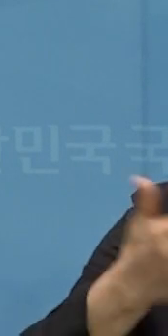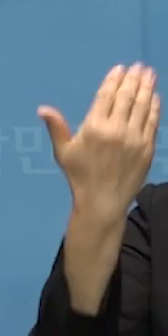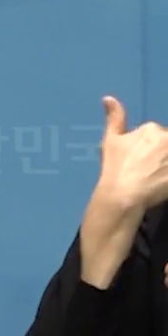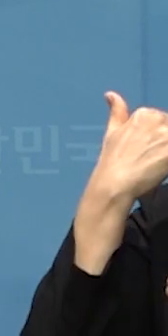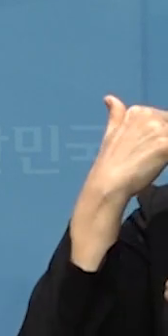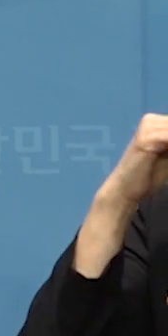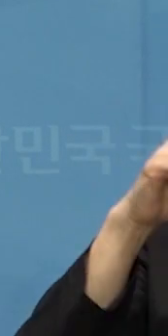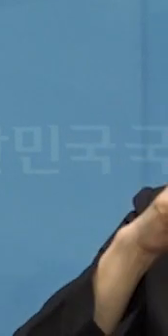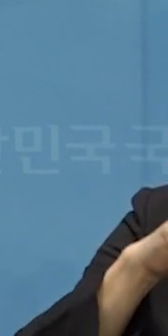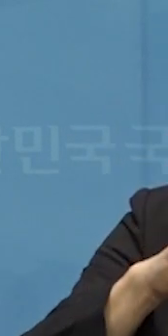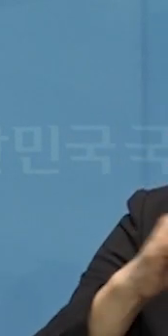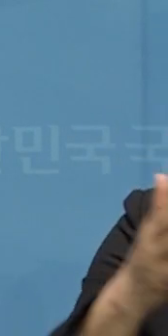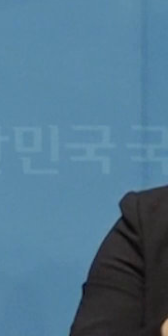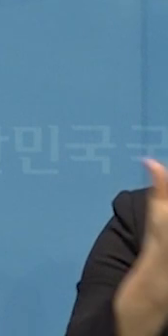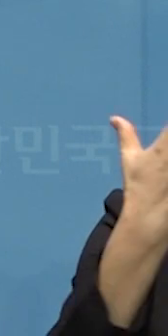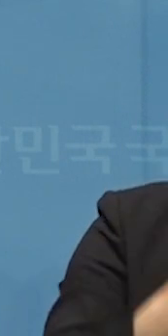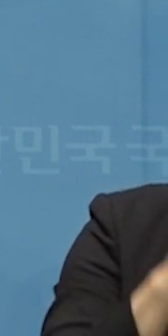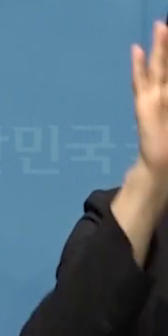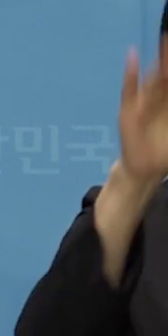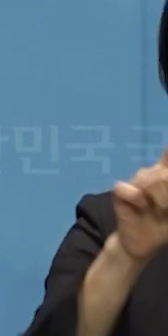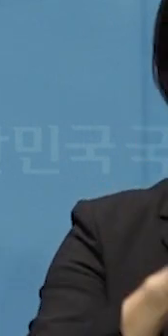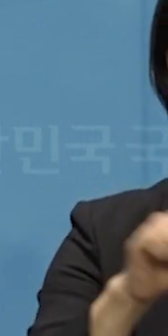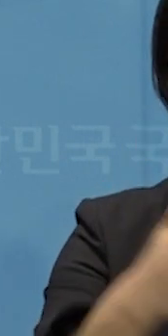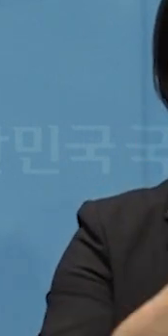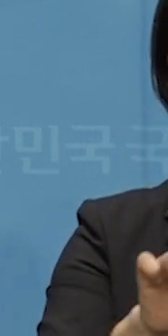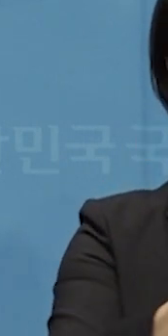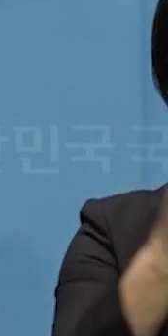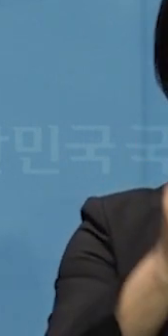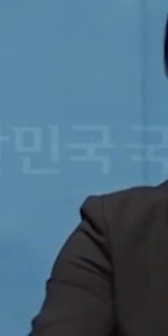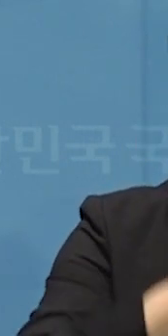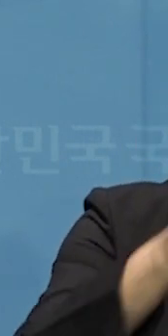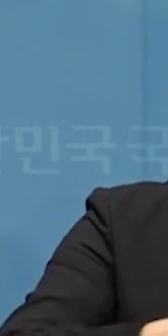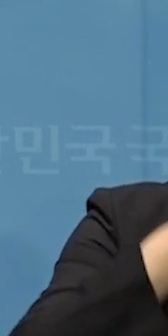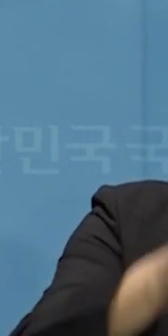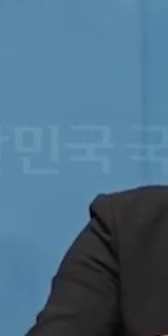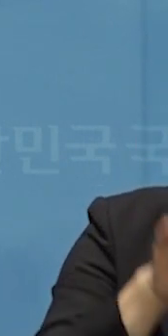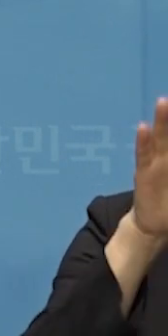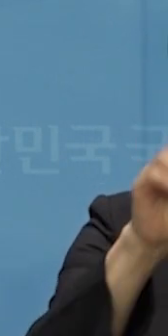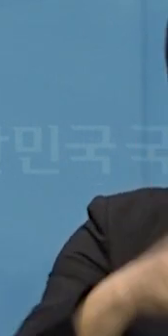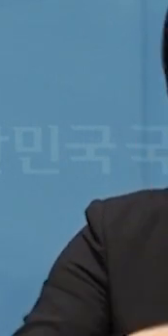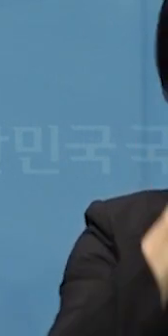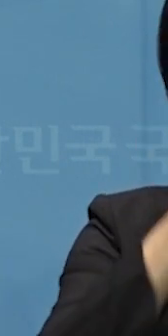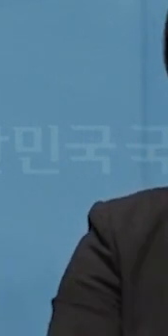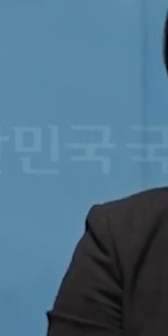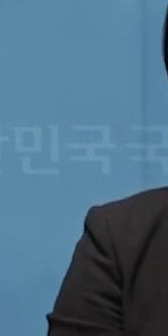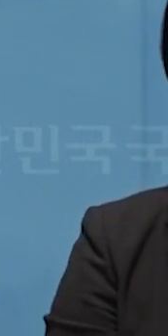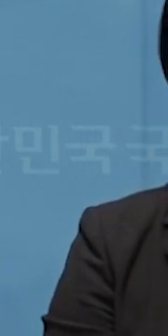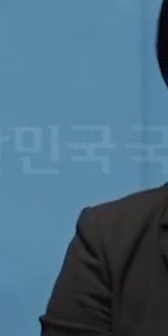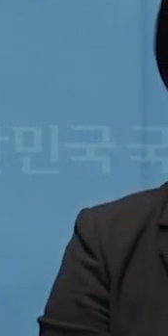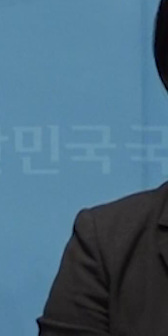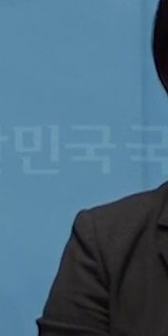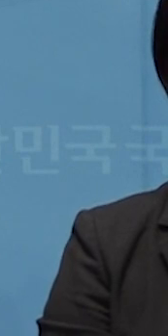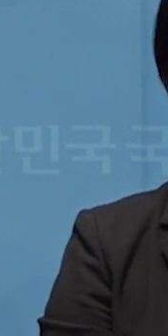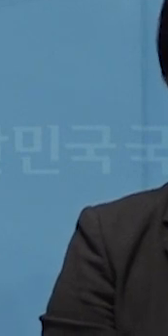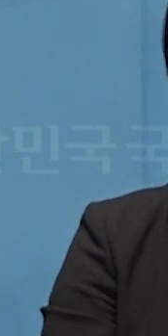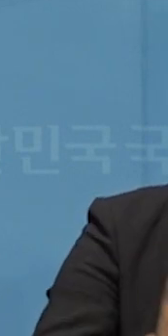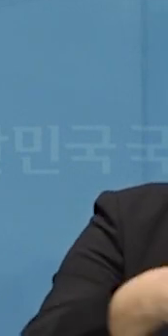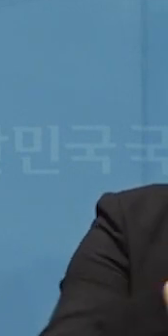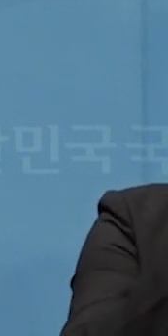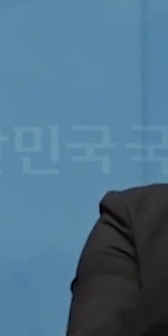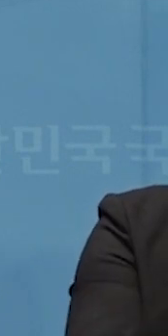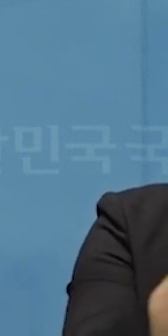후퇴 절망적인 미래로 달려가는이 고장난 열차 당장 멈춰야만 합니다 자신을